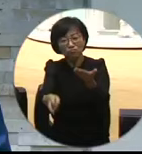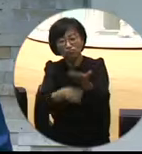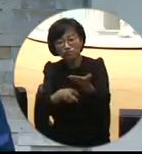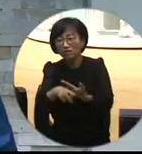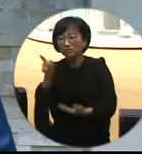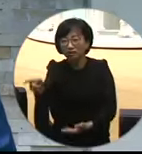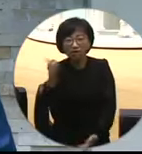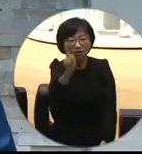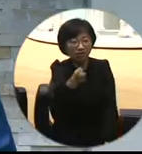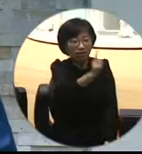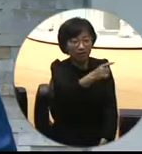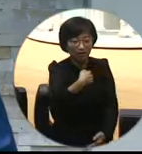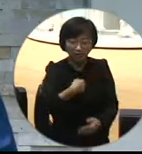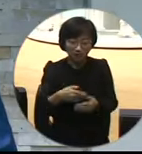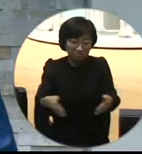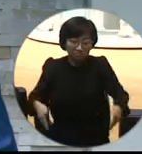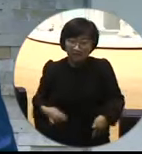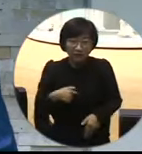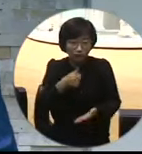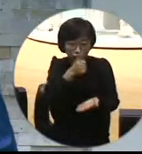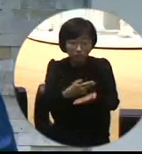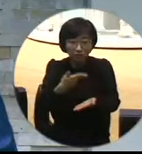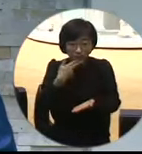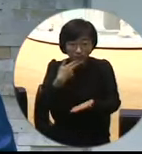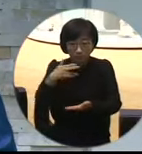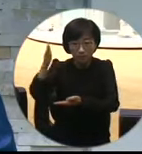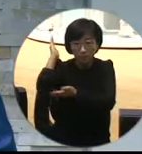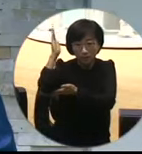그렇게 언급을 했습니다.